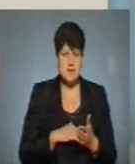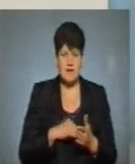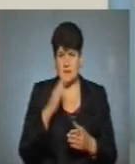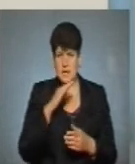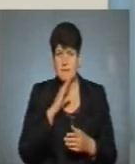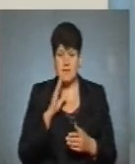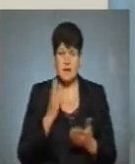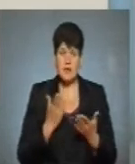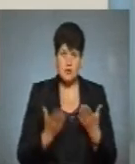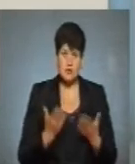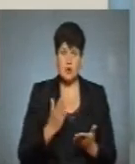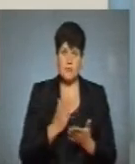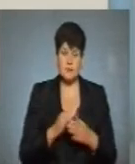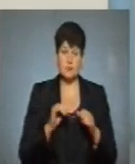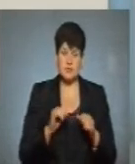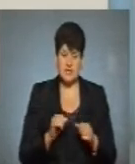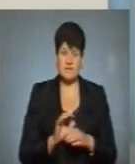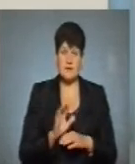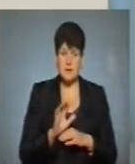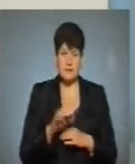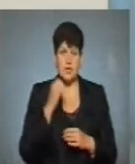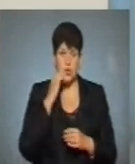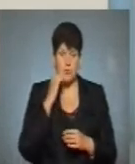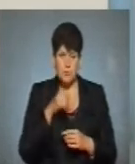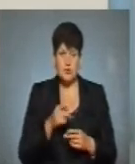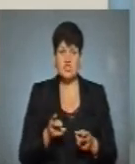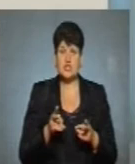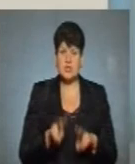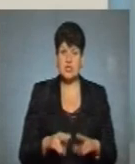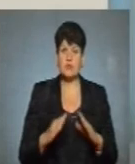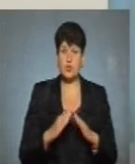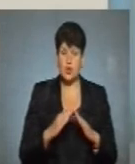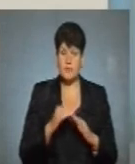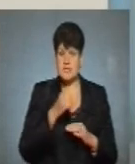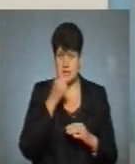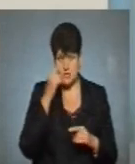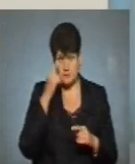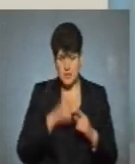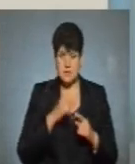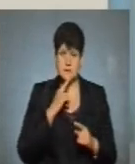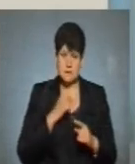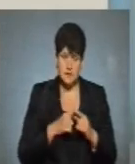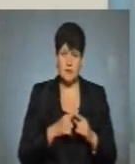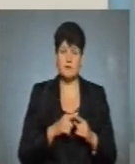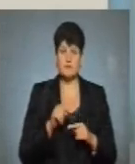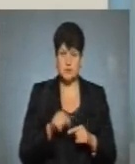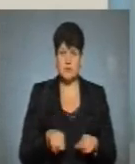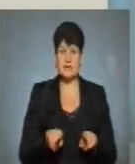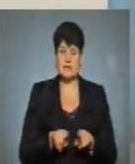якщо мають змогу десь відправити до бабусі чи залишити вдома старшими братиками чи сестричками, вони